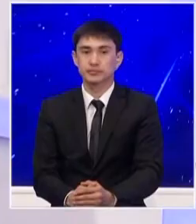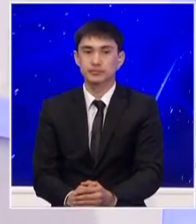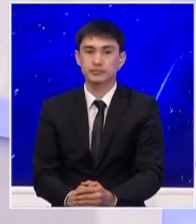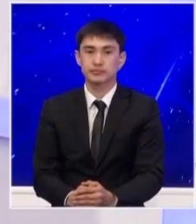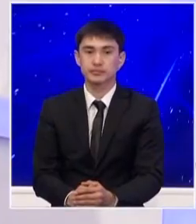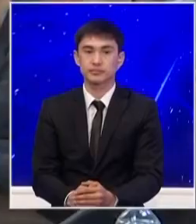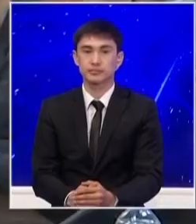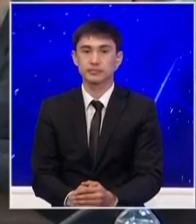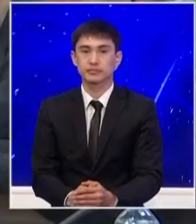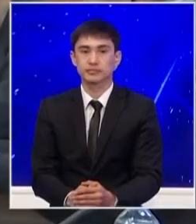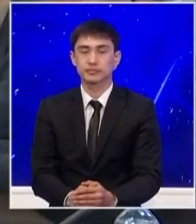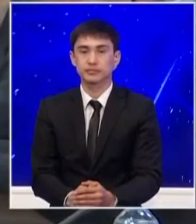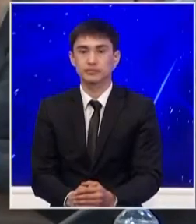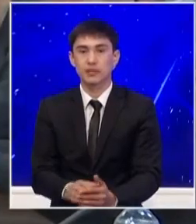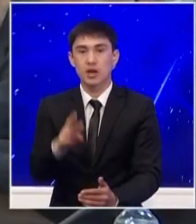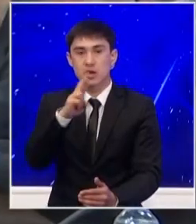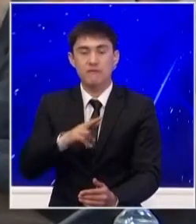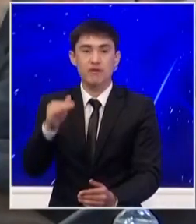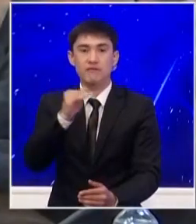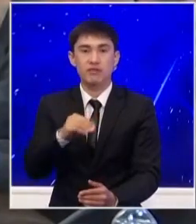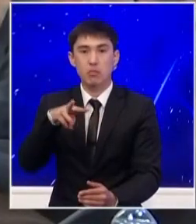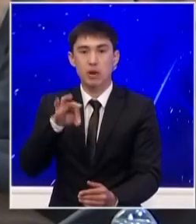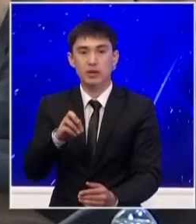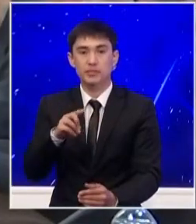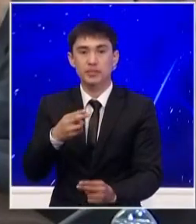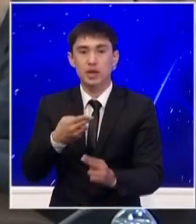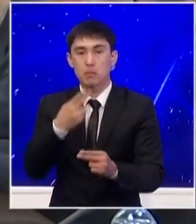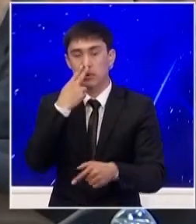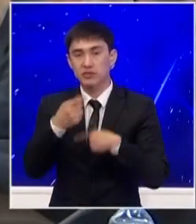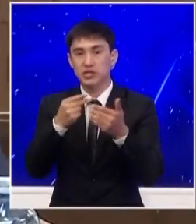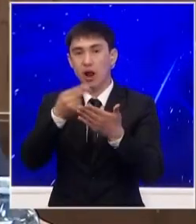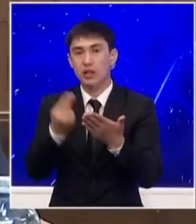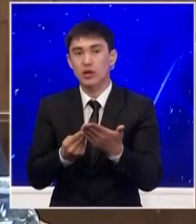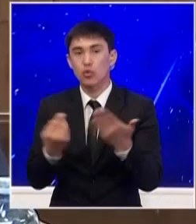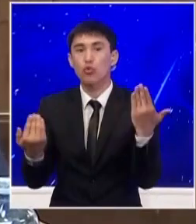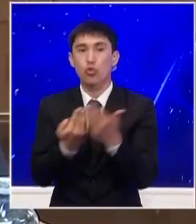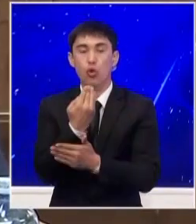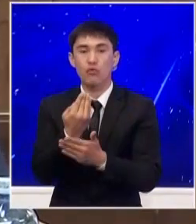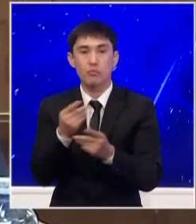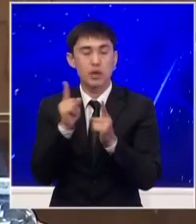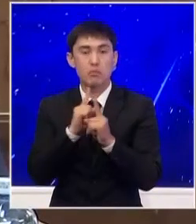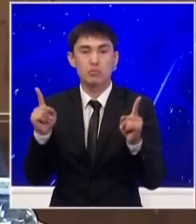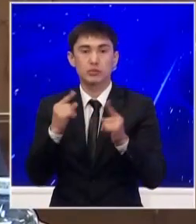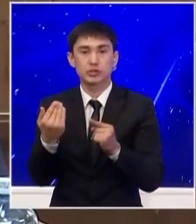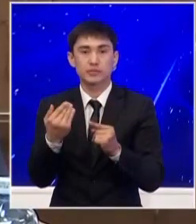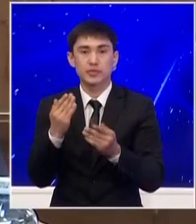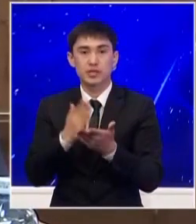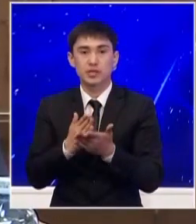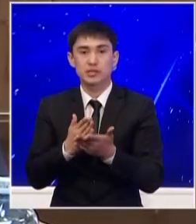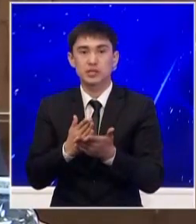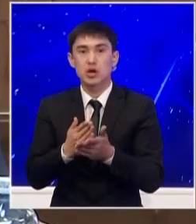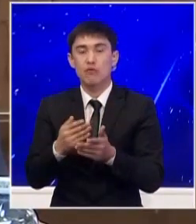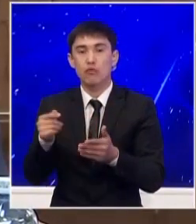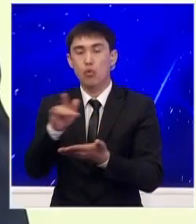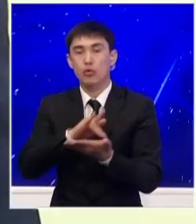Кжаркенова. Январь, февраль, март. Вопреки привычному календарю, в новом и довольно необычном, к слову, уже представленном